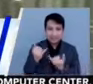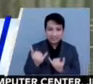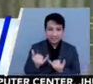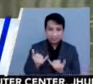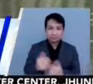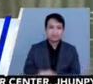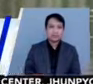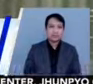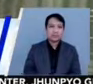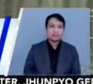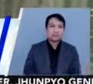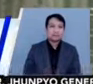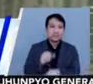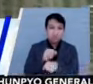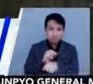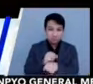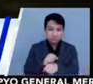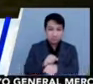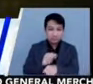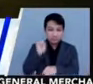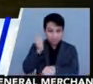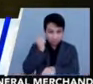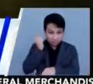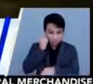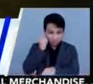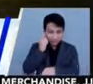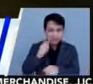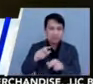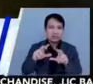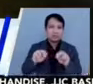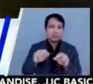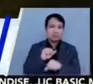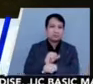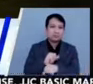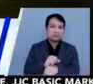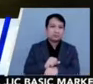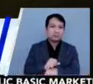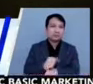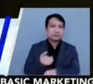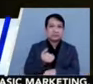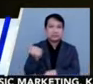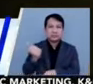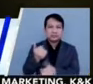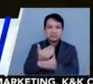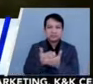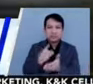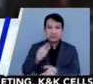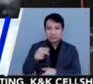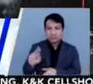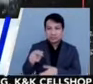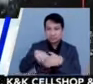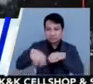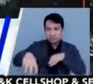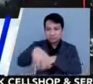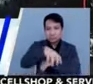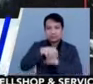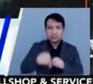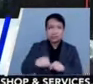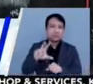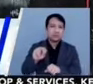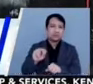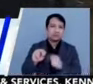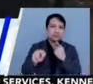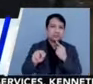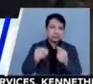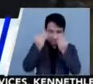pasok sa trabaho sa mga opisina ng gobyerno. Nagdeklara rin ng class suspension ng ibang lokal na pamahalaan sa mga kalapit lugar. Ayon sa PAGASA,